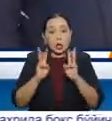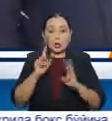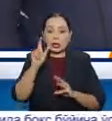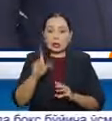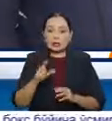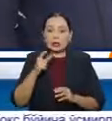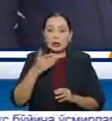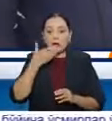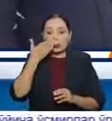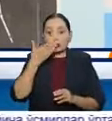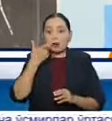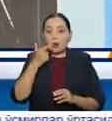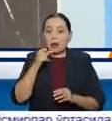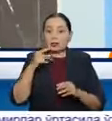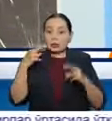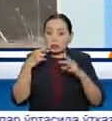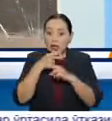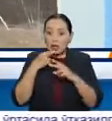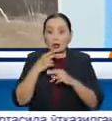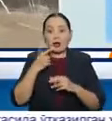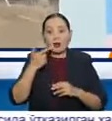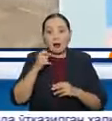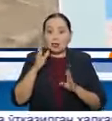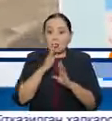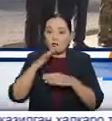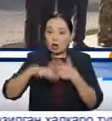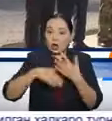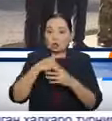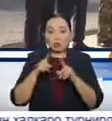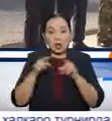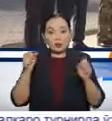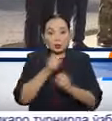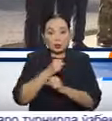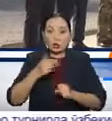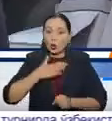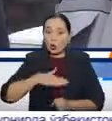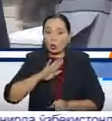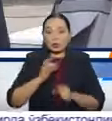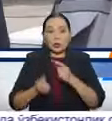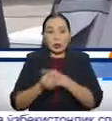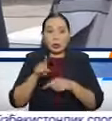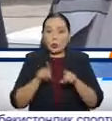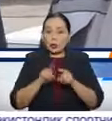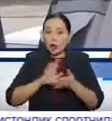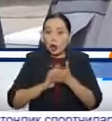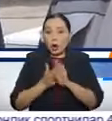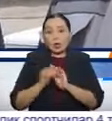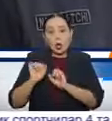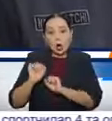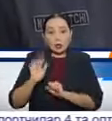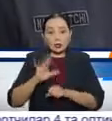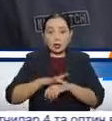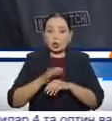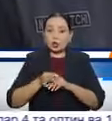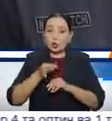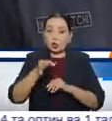is gazdan zaharlanib qolishlari, gaz va havo aralashmasining chaqnashi kabi ko'ngilsizliklar yuzaga kelishi mumkin. Bu kabi holatlarning oldini olish maqsadida